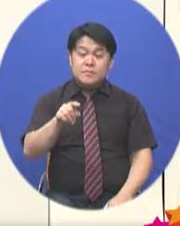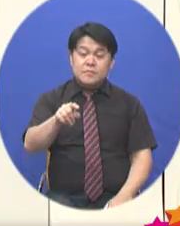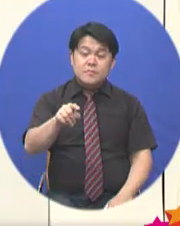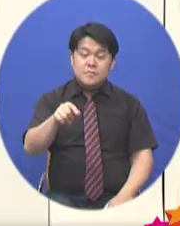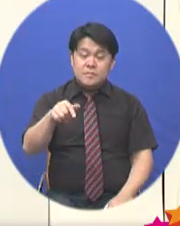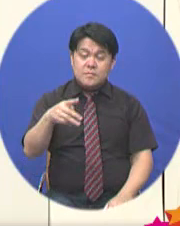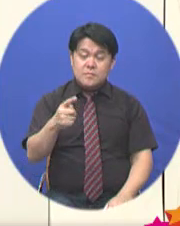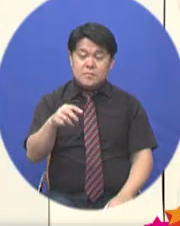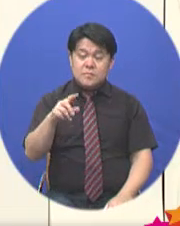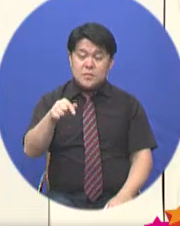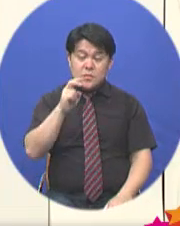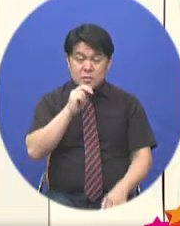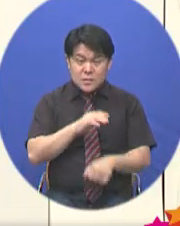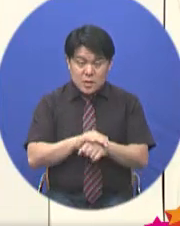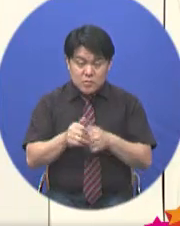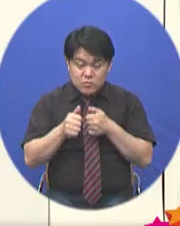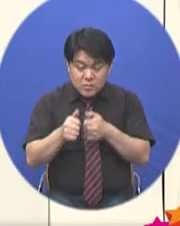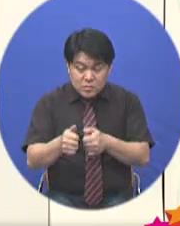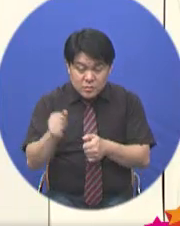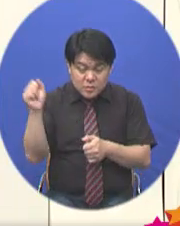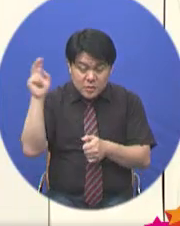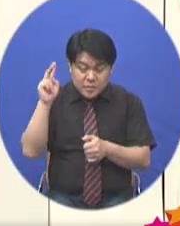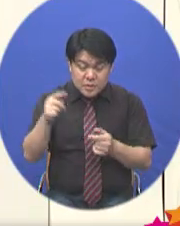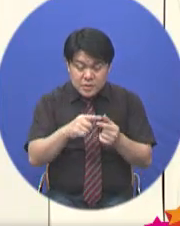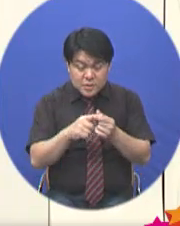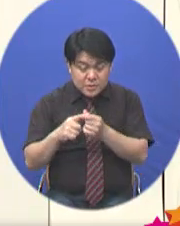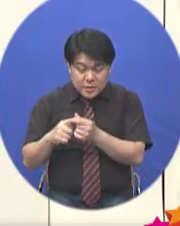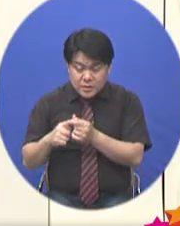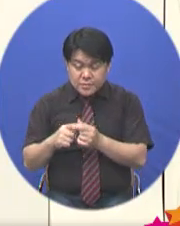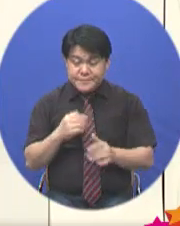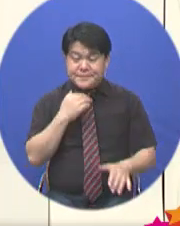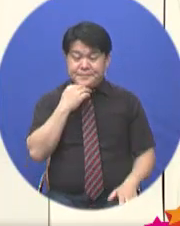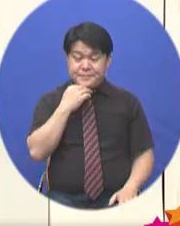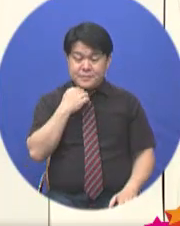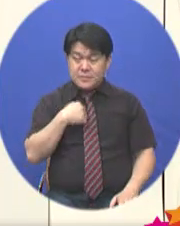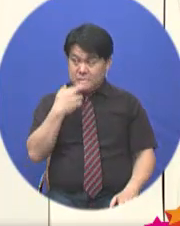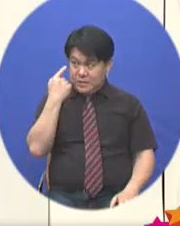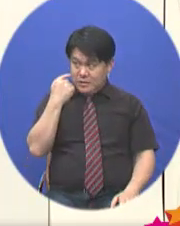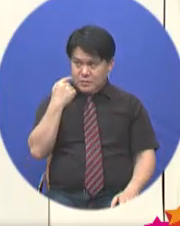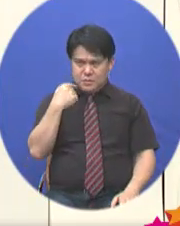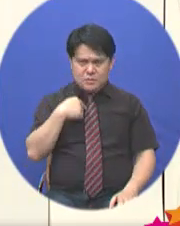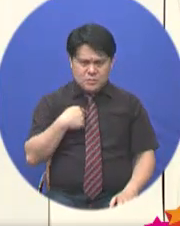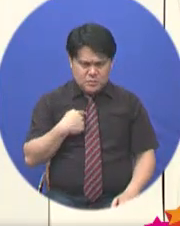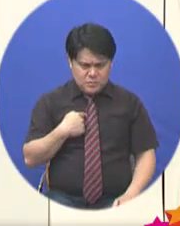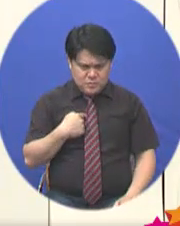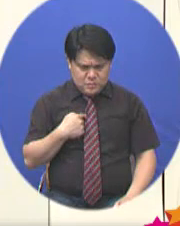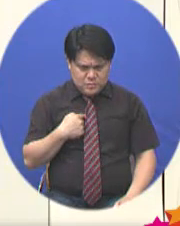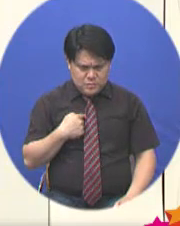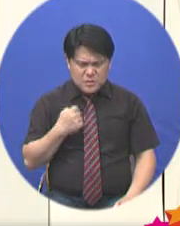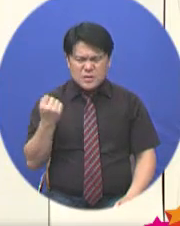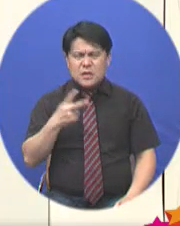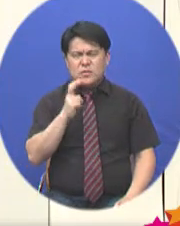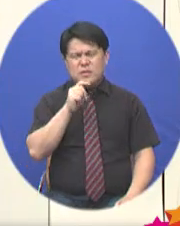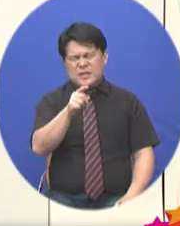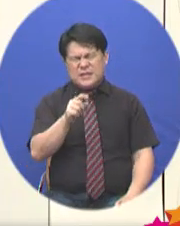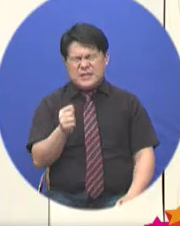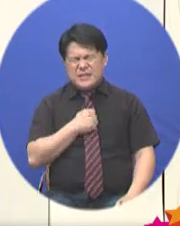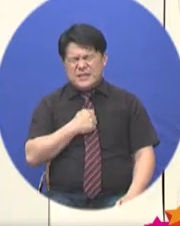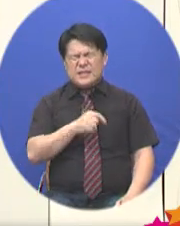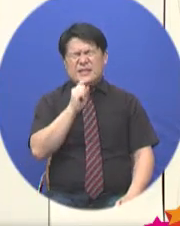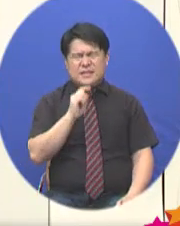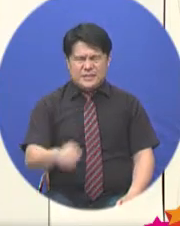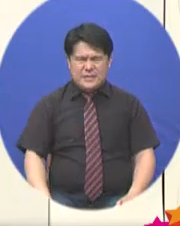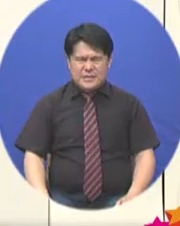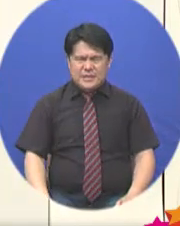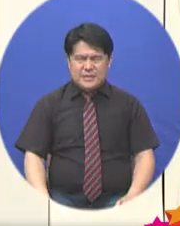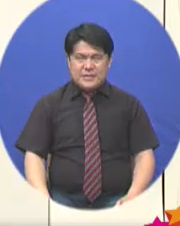차고 나가다가 어 자막이 그토록 나오고 틀렸나 보다. 그토록 다시 불렀어요. 이런 답답한.